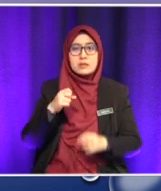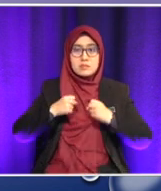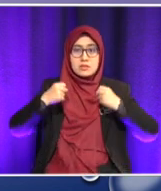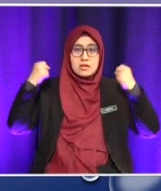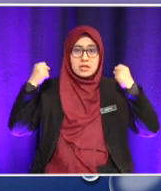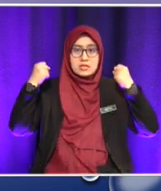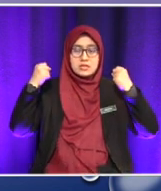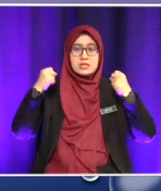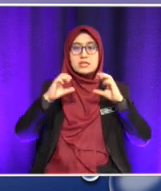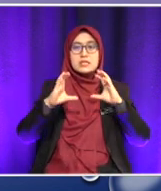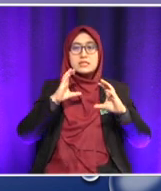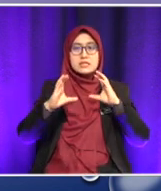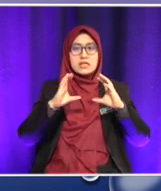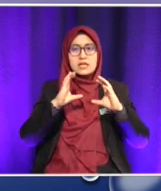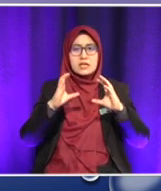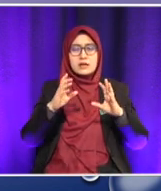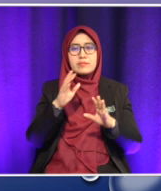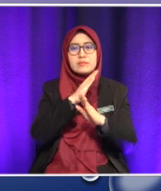kalau benar